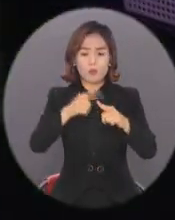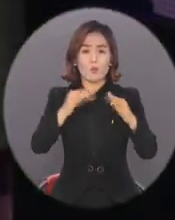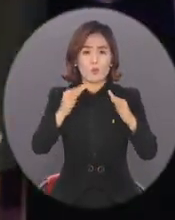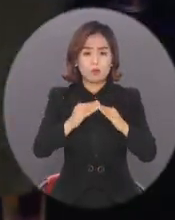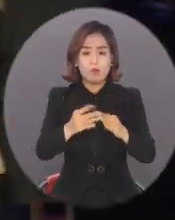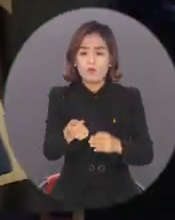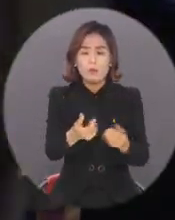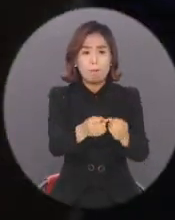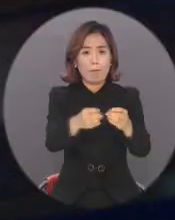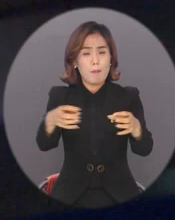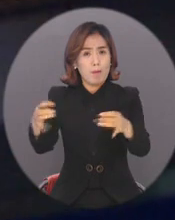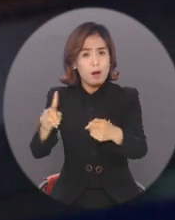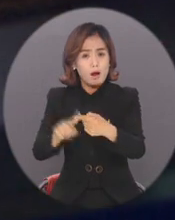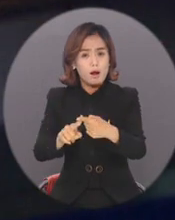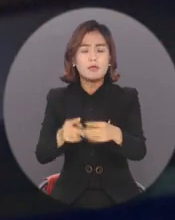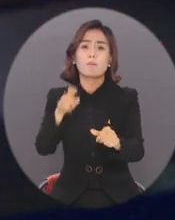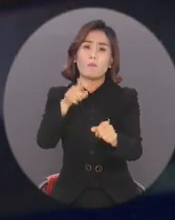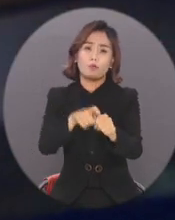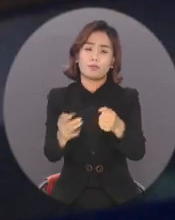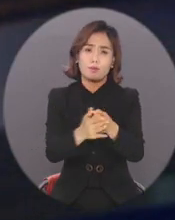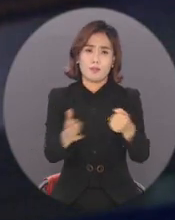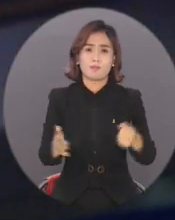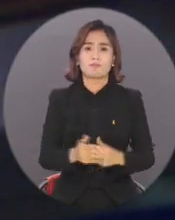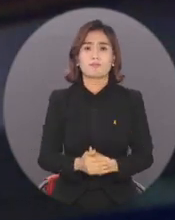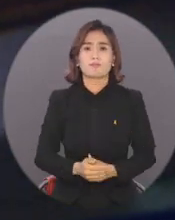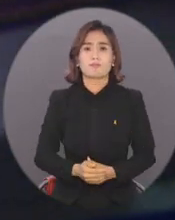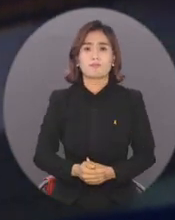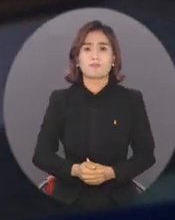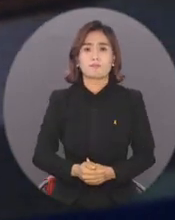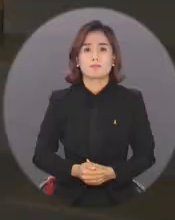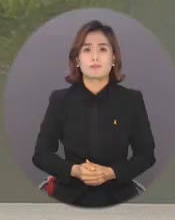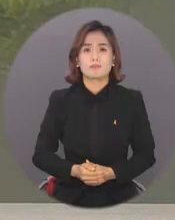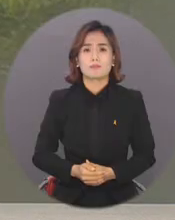등에서 소규모 집단 감염이 잇따른 데 따른 조치입니다.